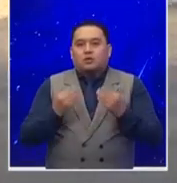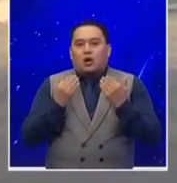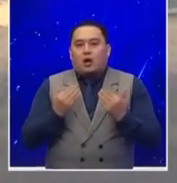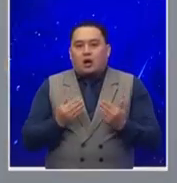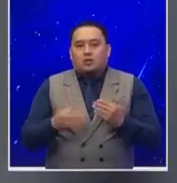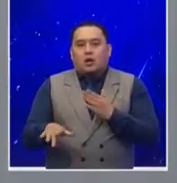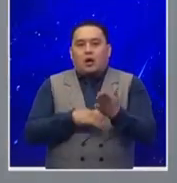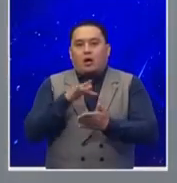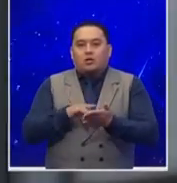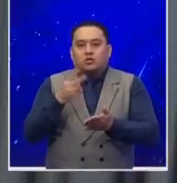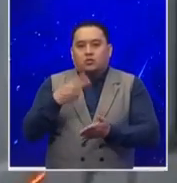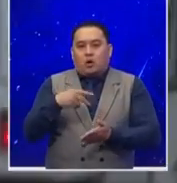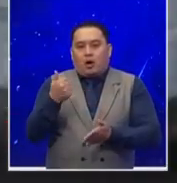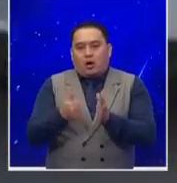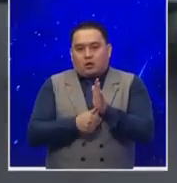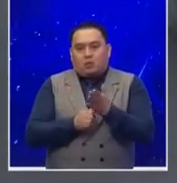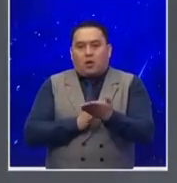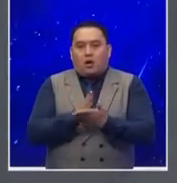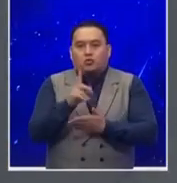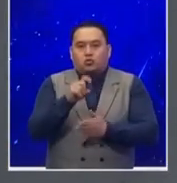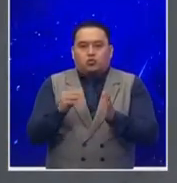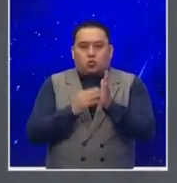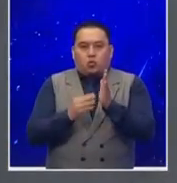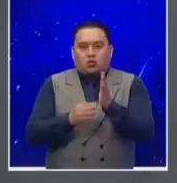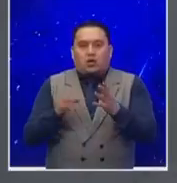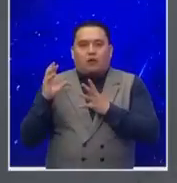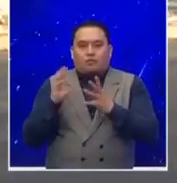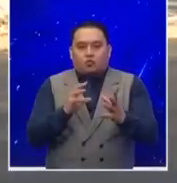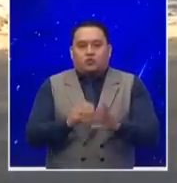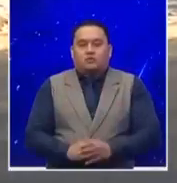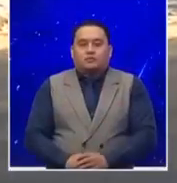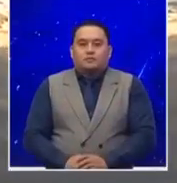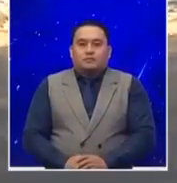таңда шаһарда 26 бағытта жүретін 190 автобус қатынайды.